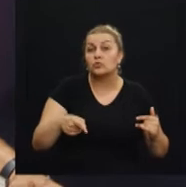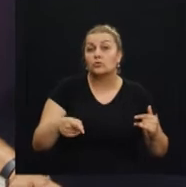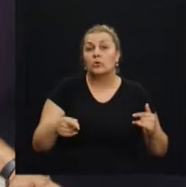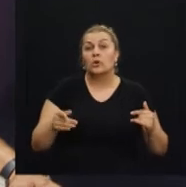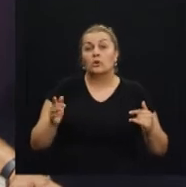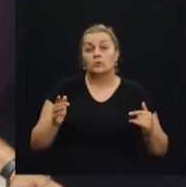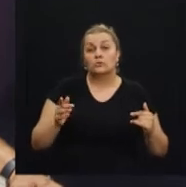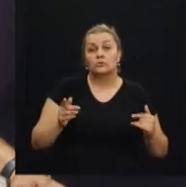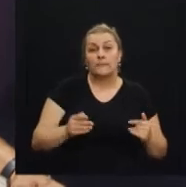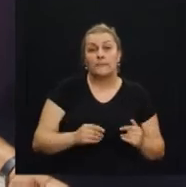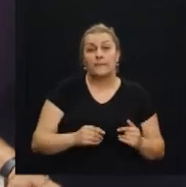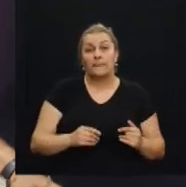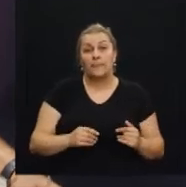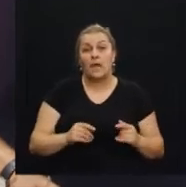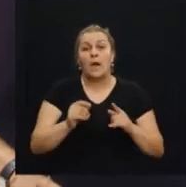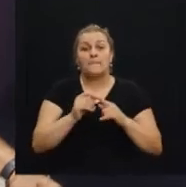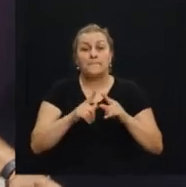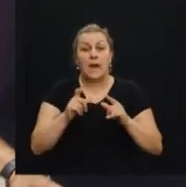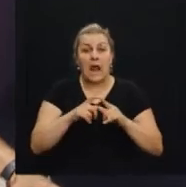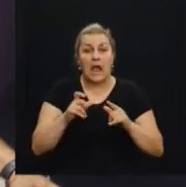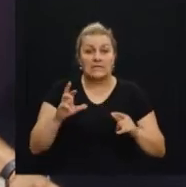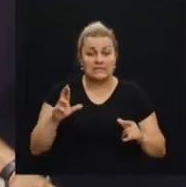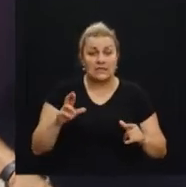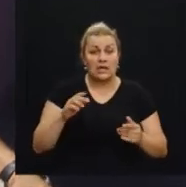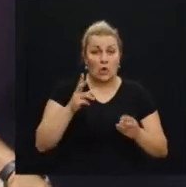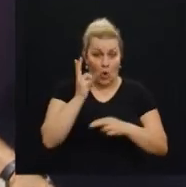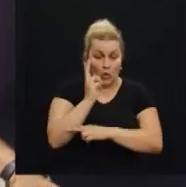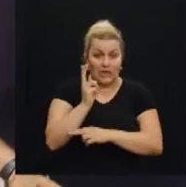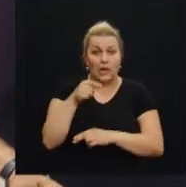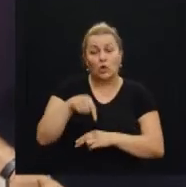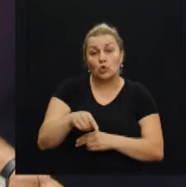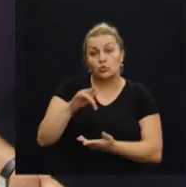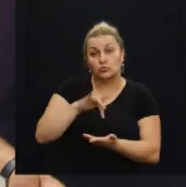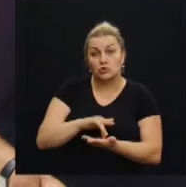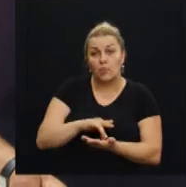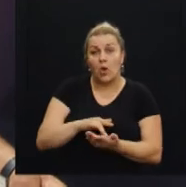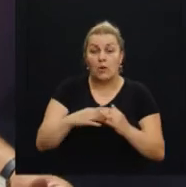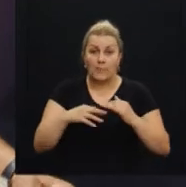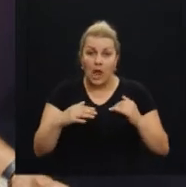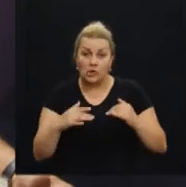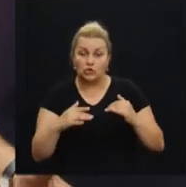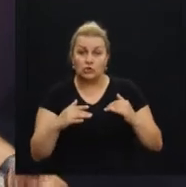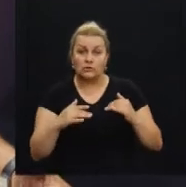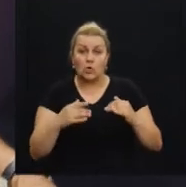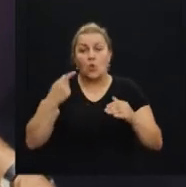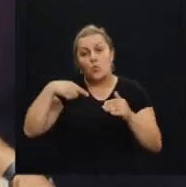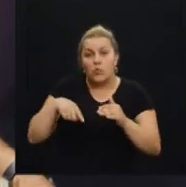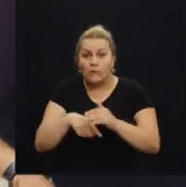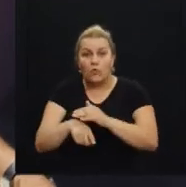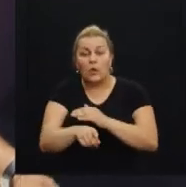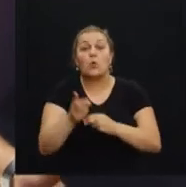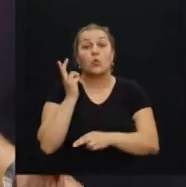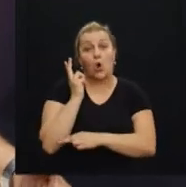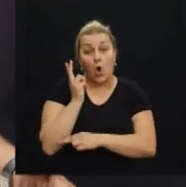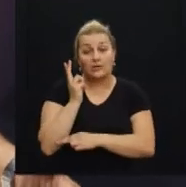hotela Palac. Ispod hotela Palac. I tu smo se uvukli u